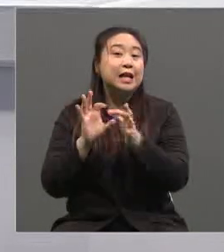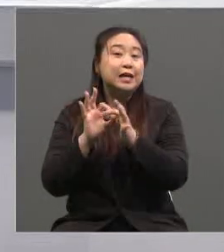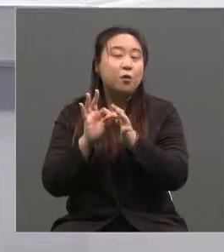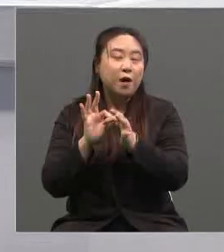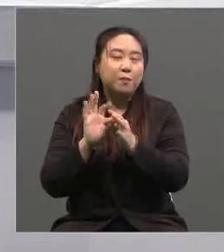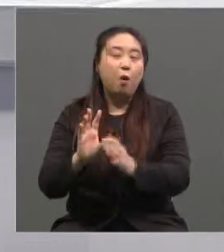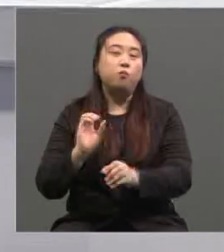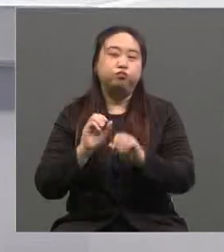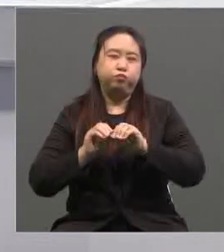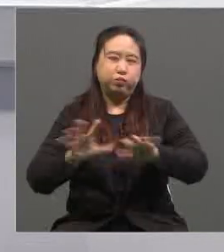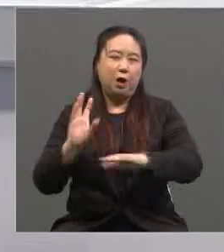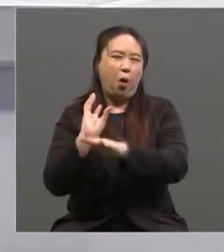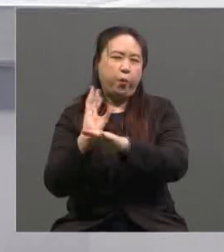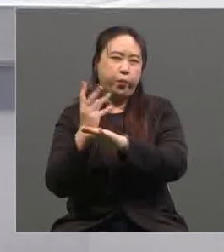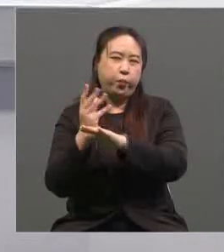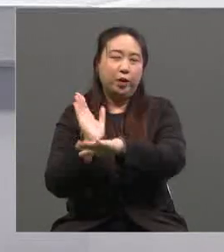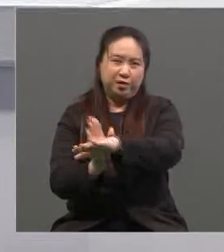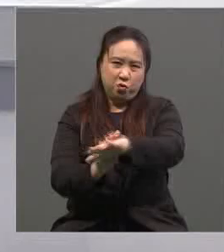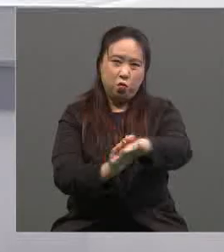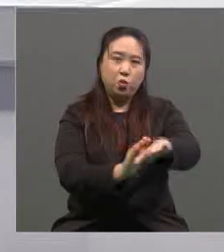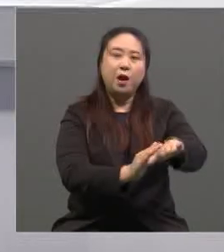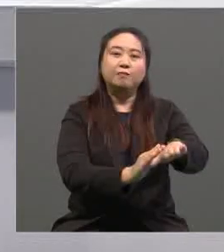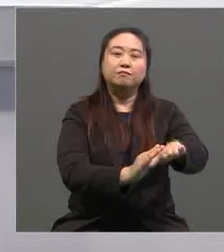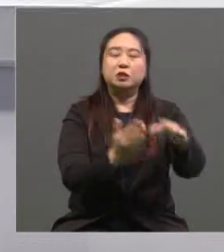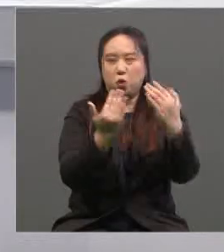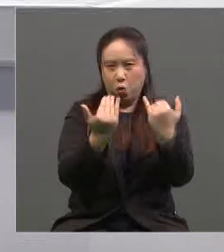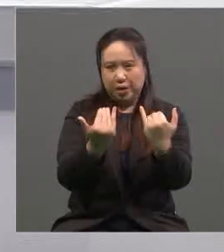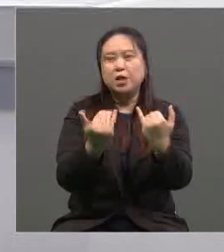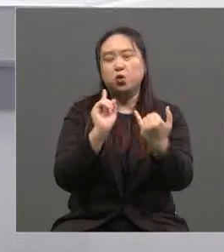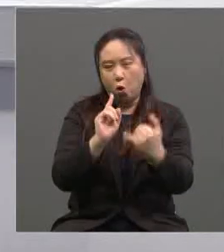การ emergency alert ที่เป็นประเด็นที่ต้องตระหนักแล้วก็ต้องพัฒนากันต่อไปแต่